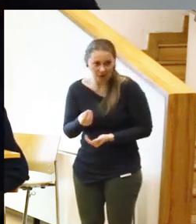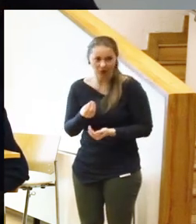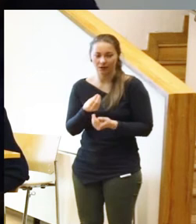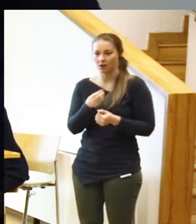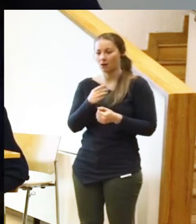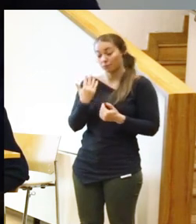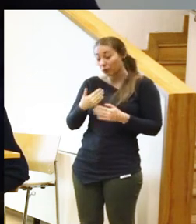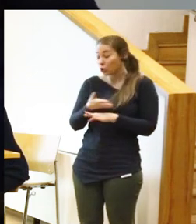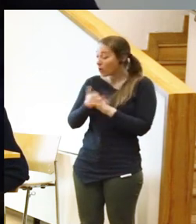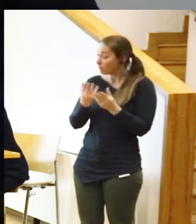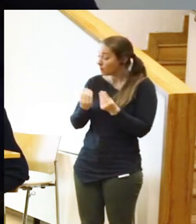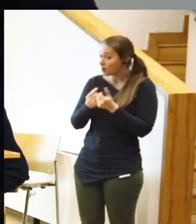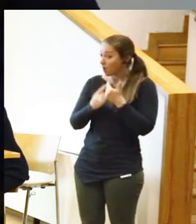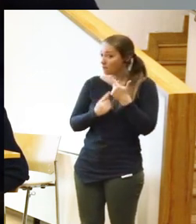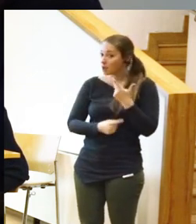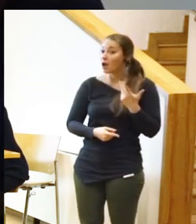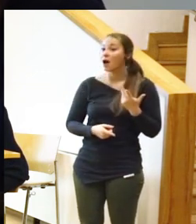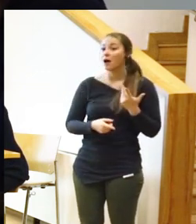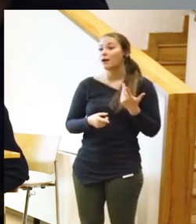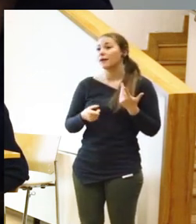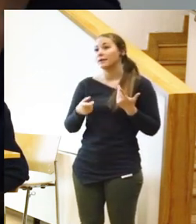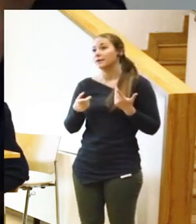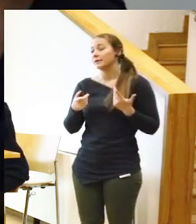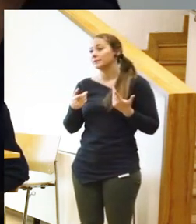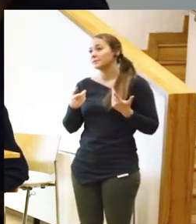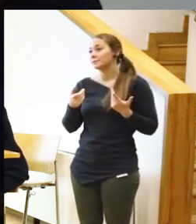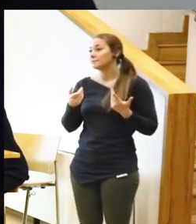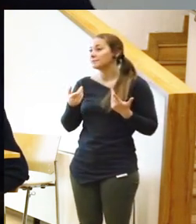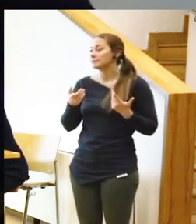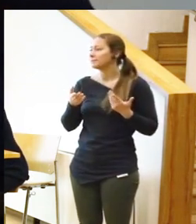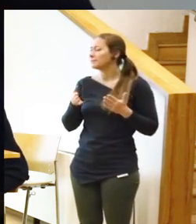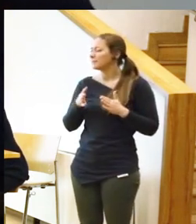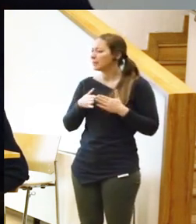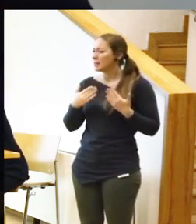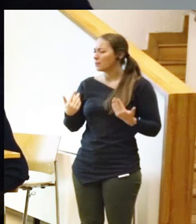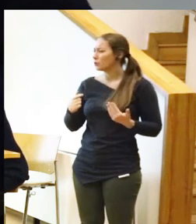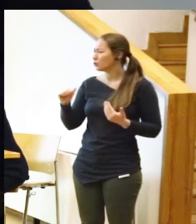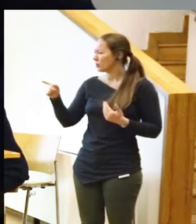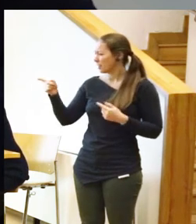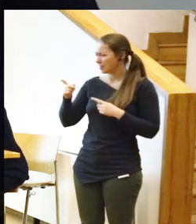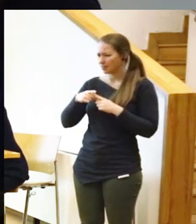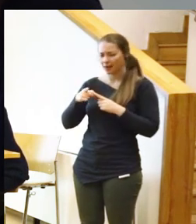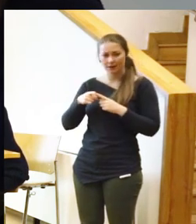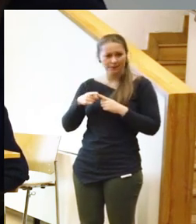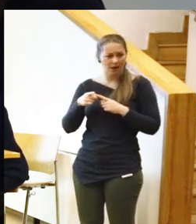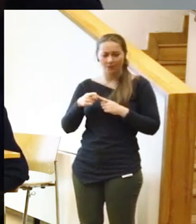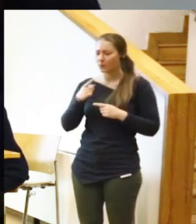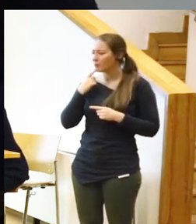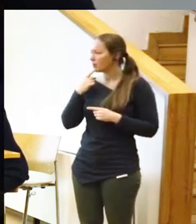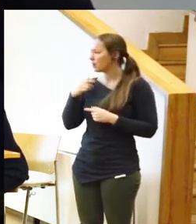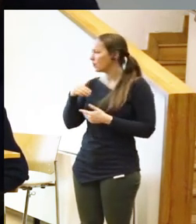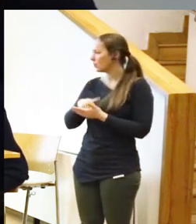pro ty konkrétní jako účel, a nebo naopak je prostě na základě toho, co říkala Tereza, chceme a musíme vyžadovat